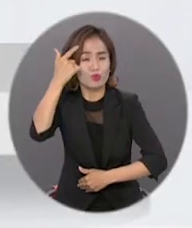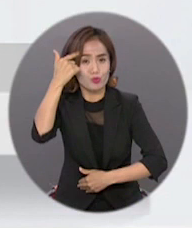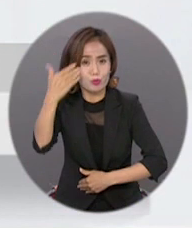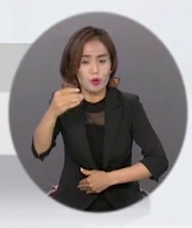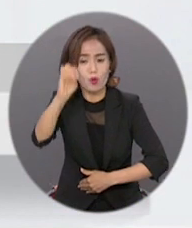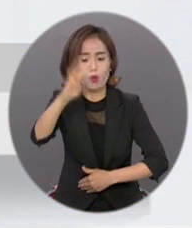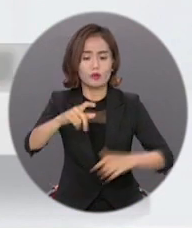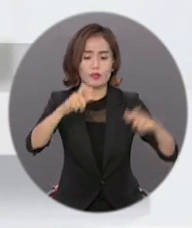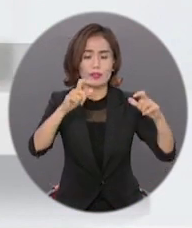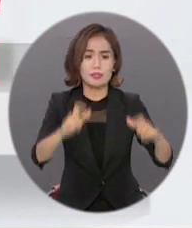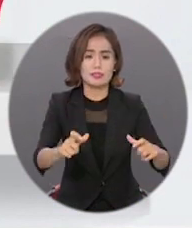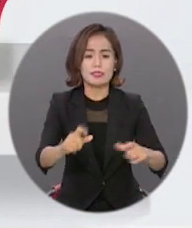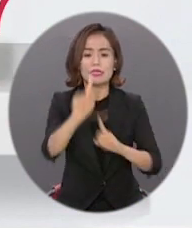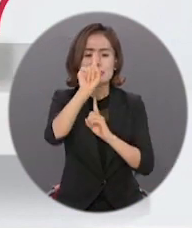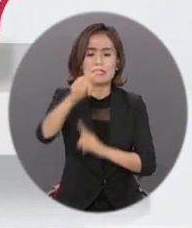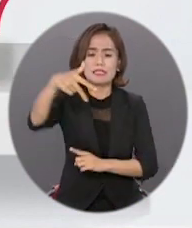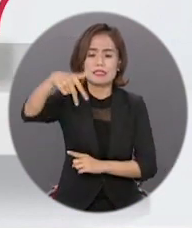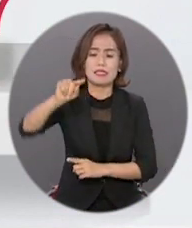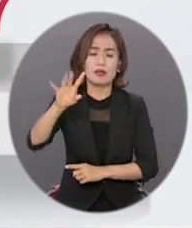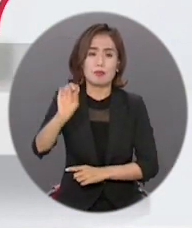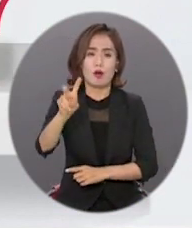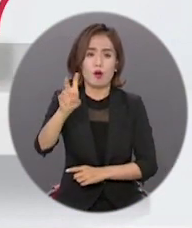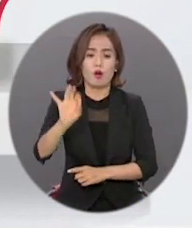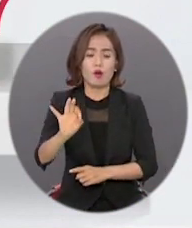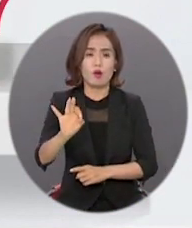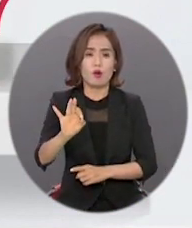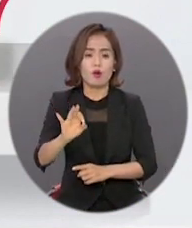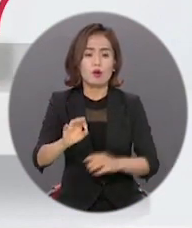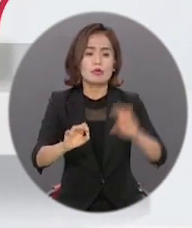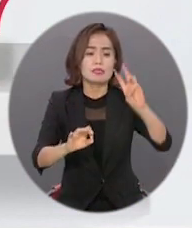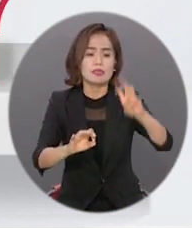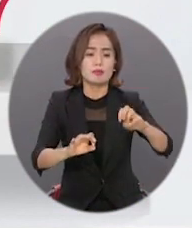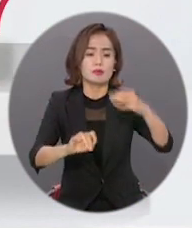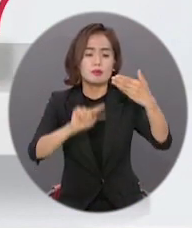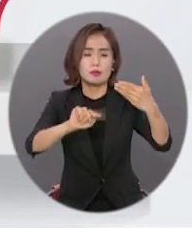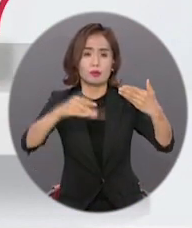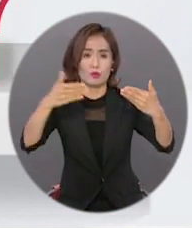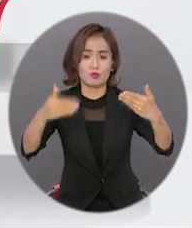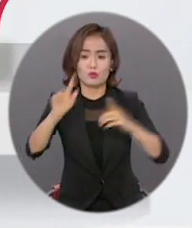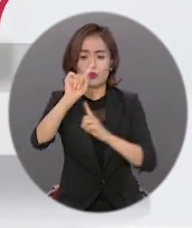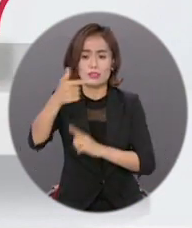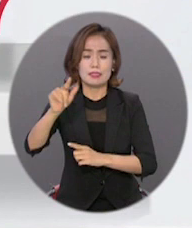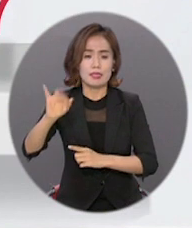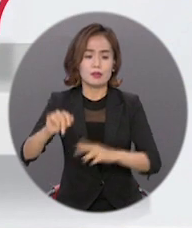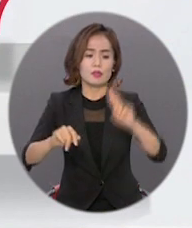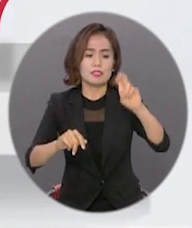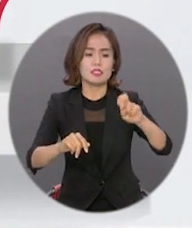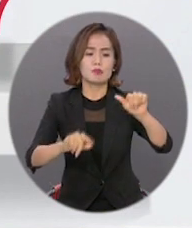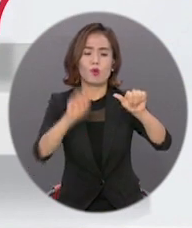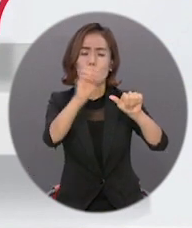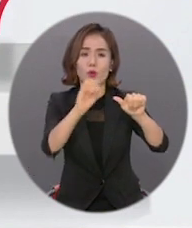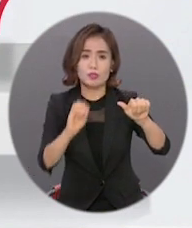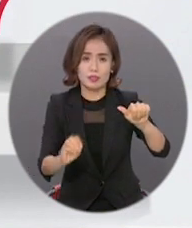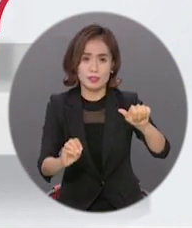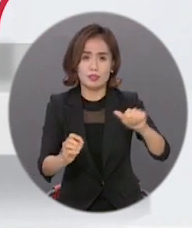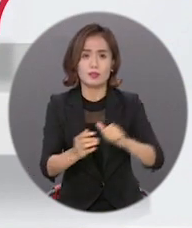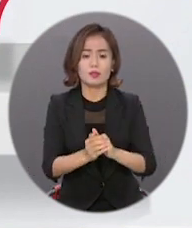광주 지역에서는 터 불어 민주당 이재명 후보가 34.9% 이낙연 후보가 25%